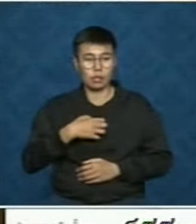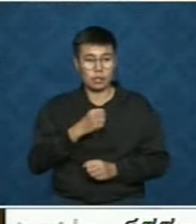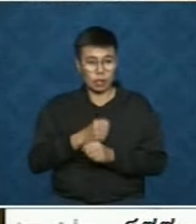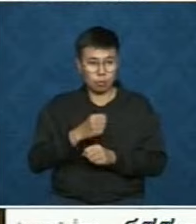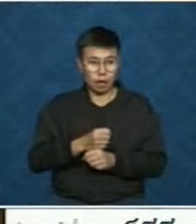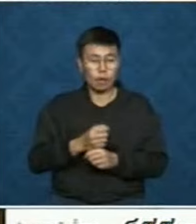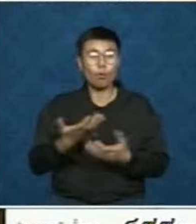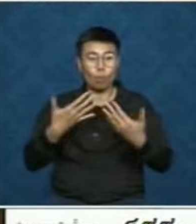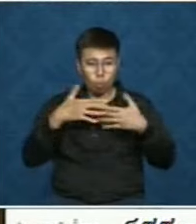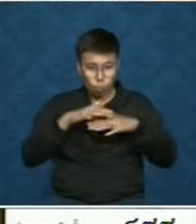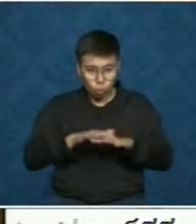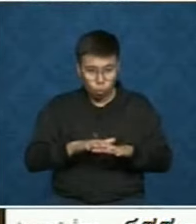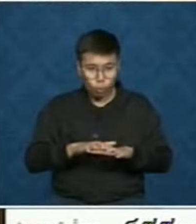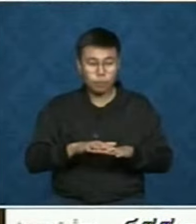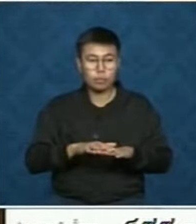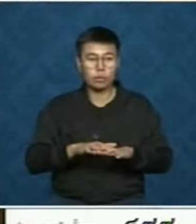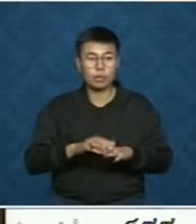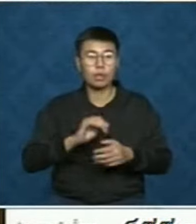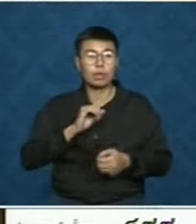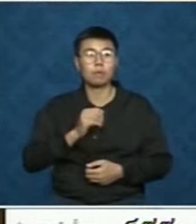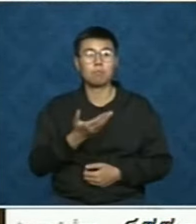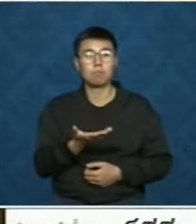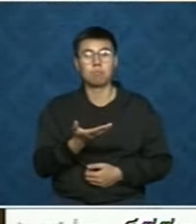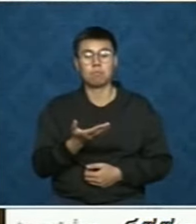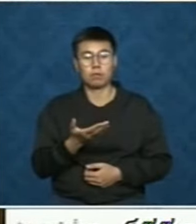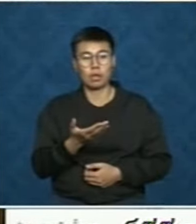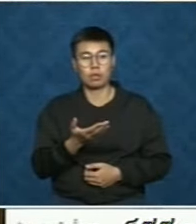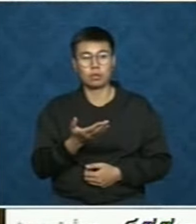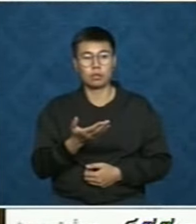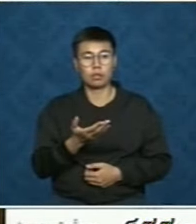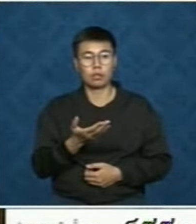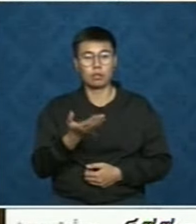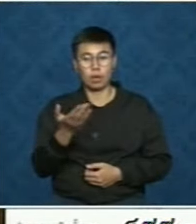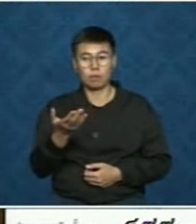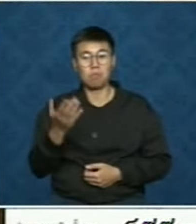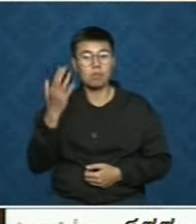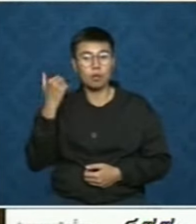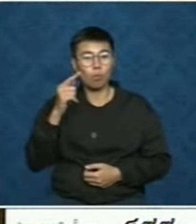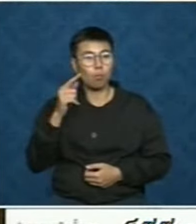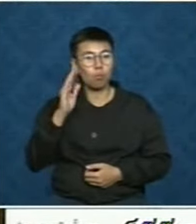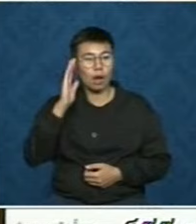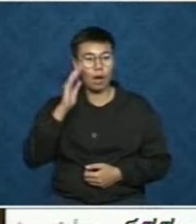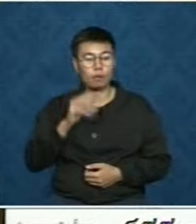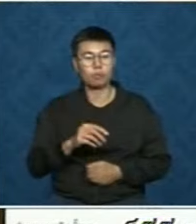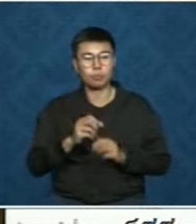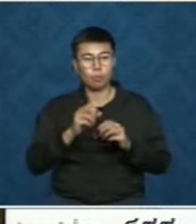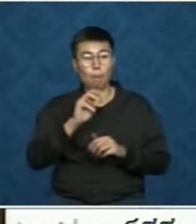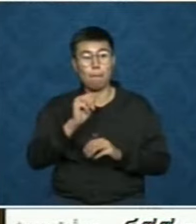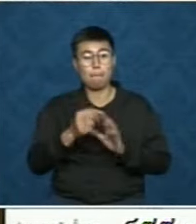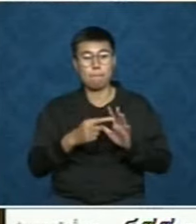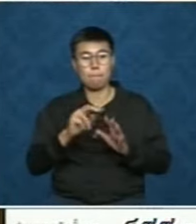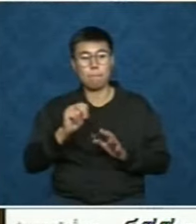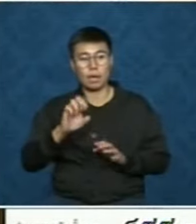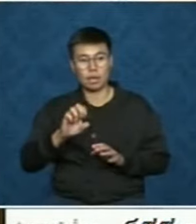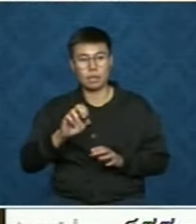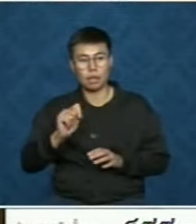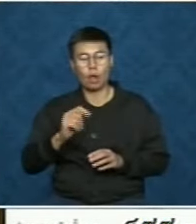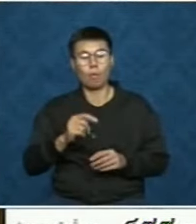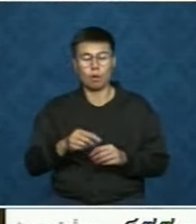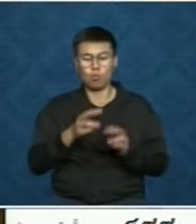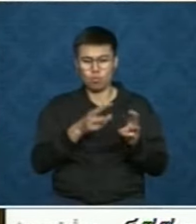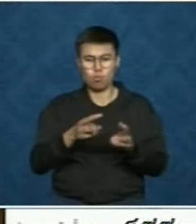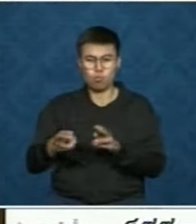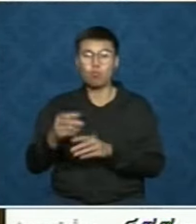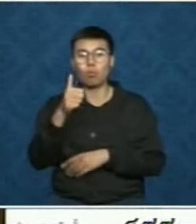ทำงานร่วมกันนะครับถือแบบที่ท่านคุณครูมานิสังพุ่มนะครับผมคิดว่าเป็นแบบนี้เป็นแนวทางที่ดีนะครับ